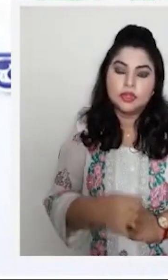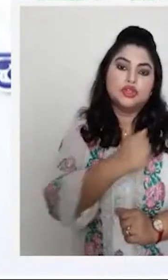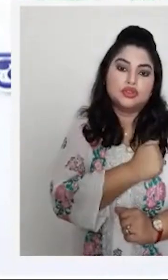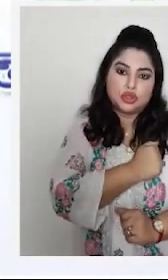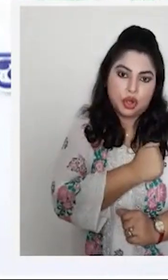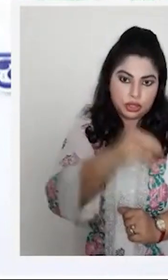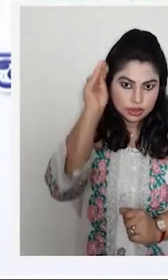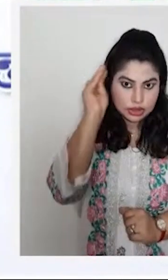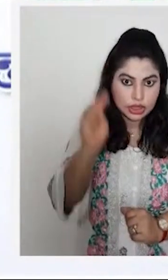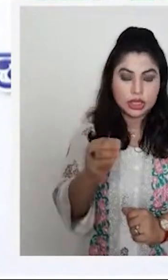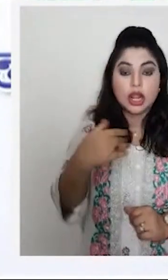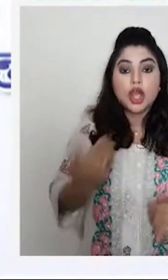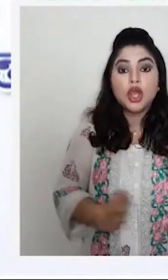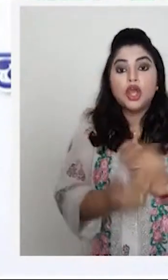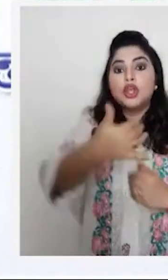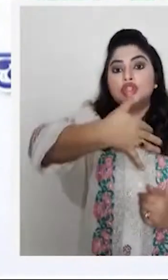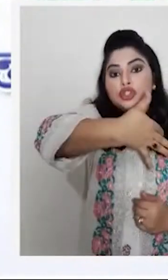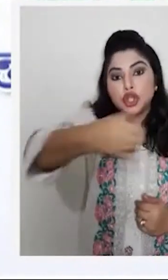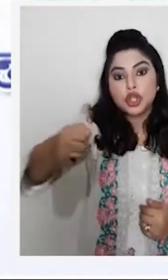24 ঘন্টা আইসোলেশনে